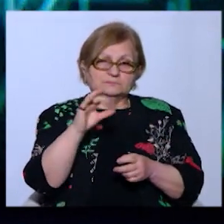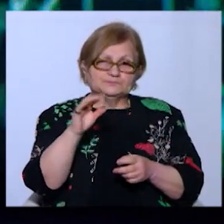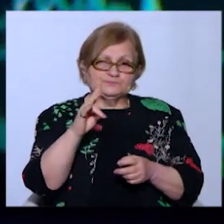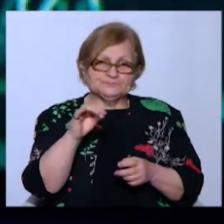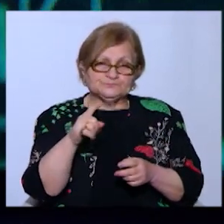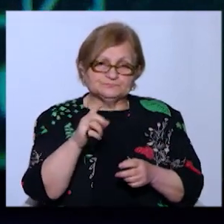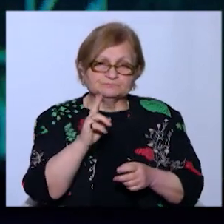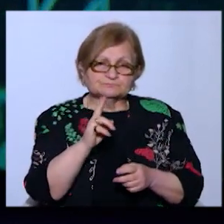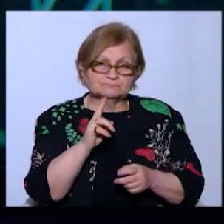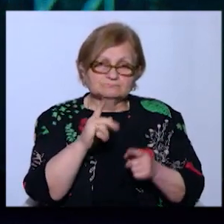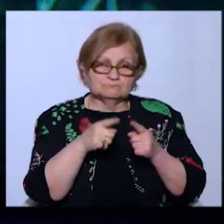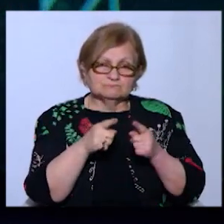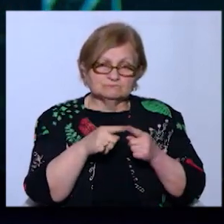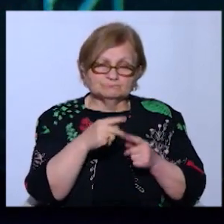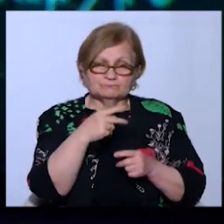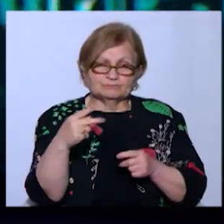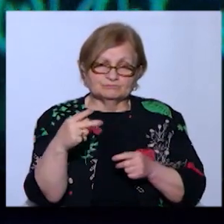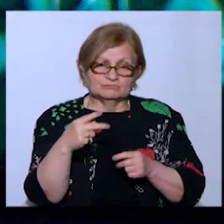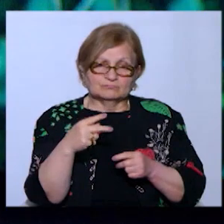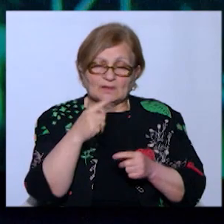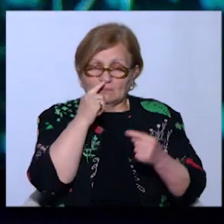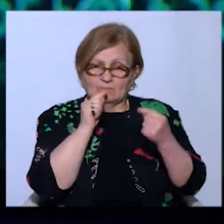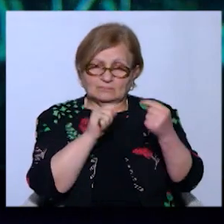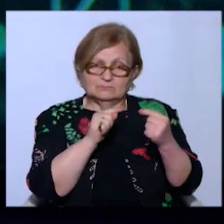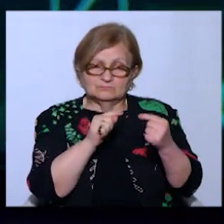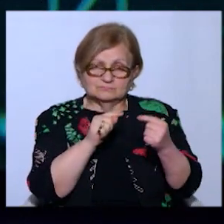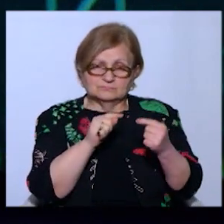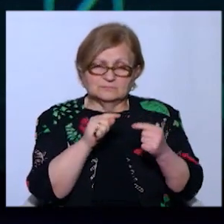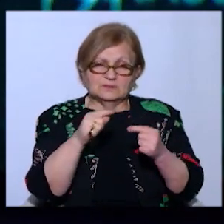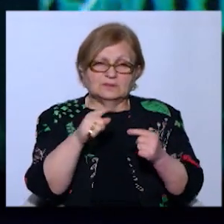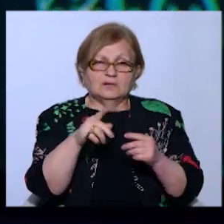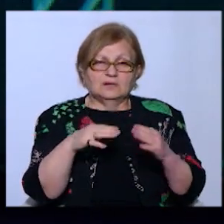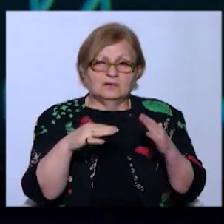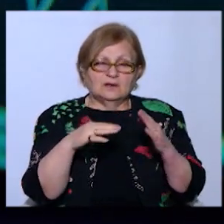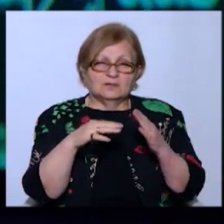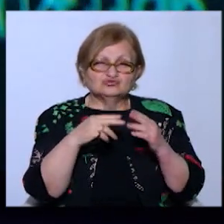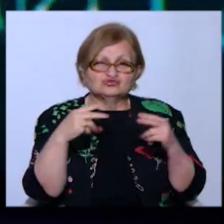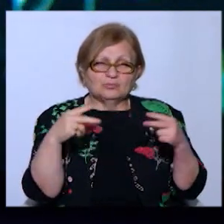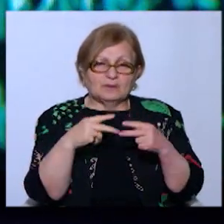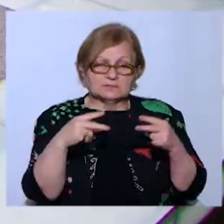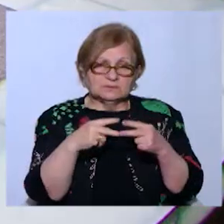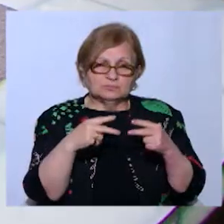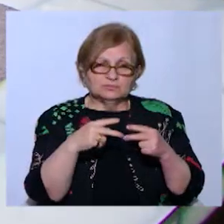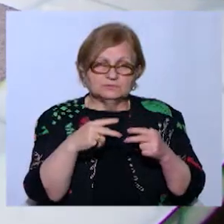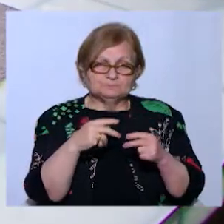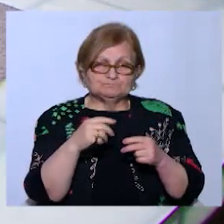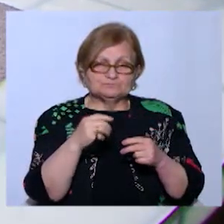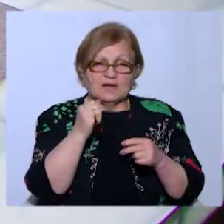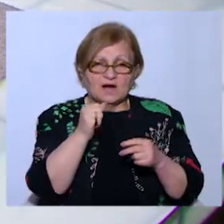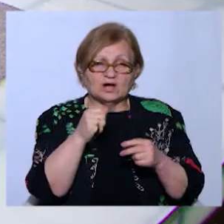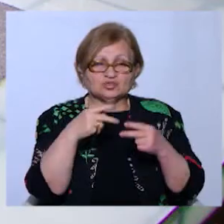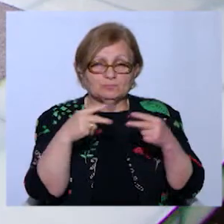კუთხის ეწოდება მოპირდაპირე კათეტის ფარდობა ჰიპოტენუსასთან და აი ესე ჩაიწერება ა შეფარდებული